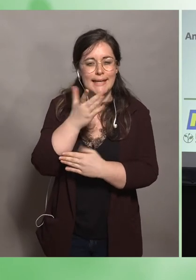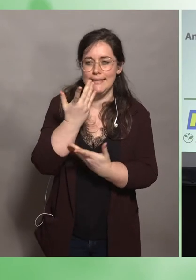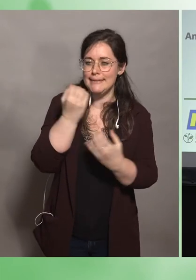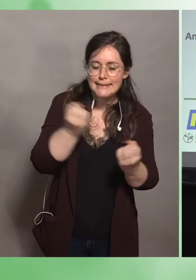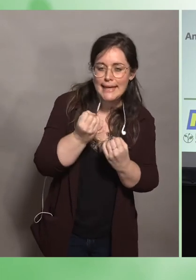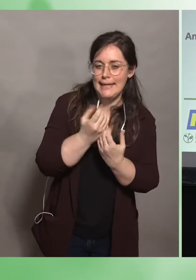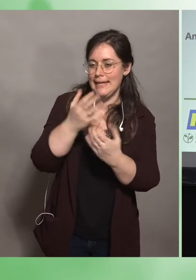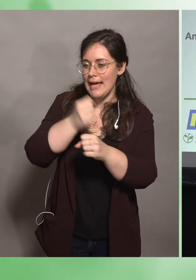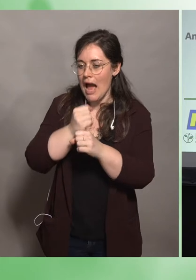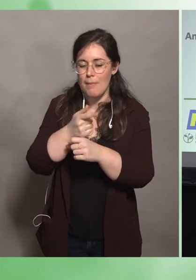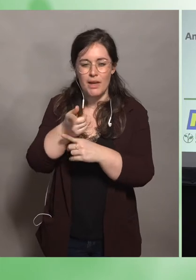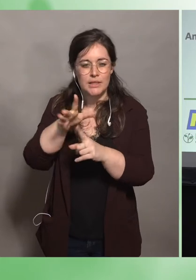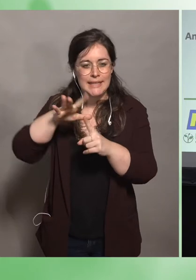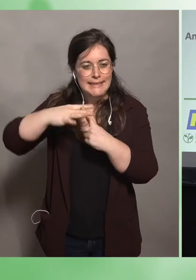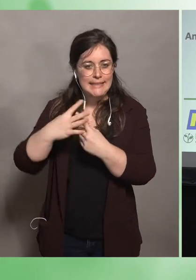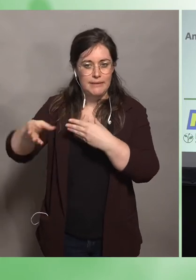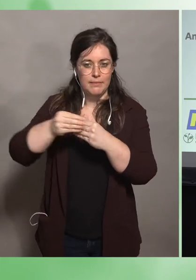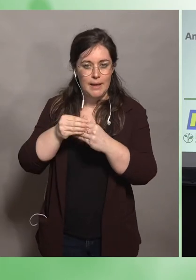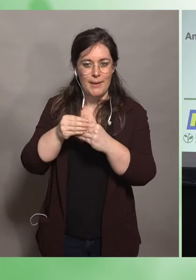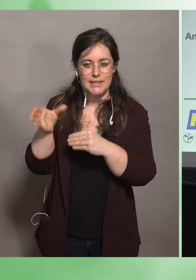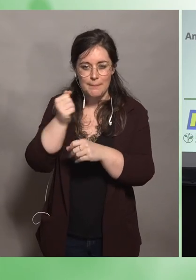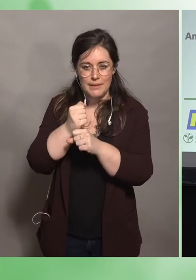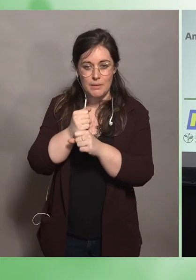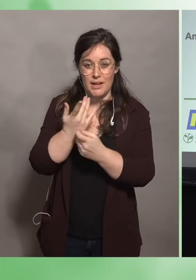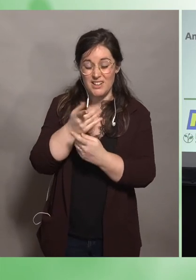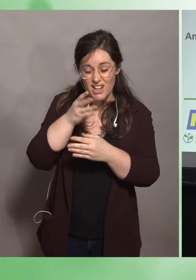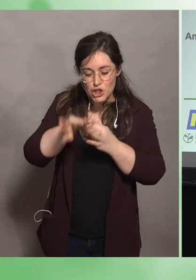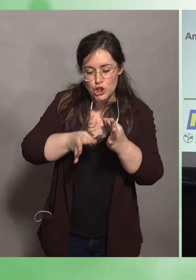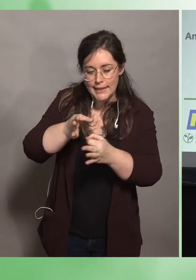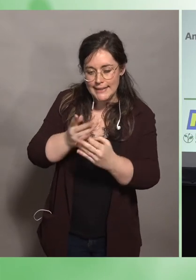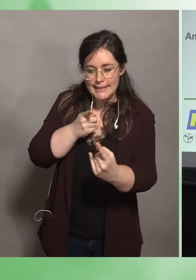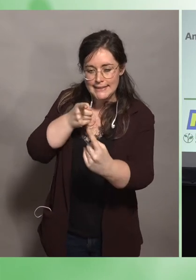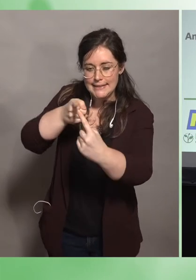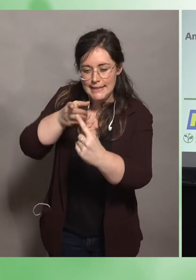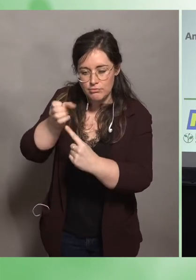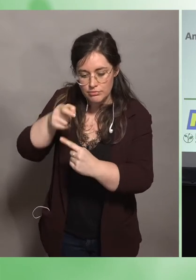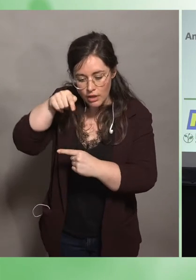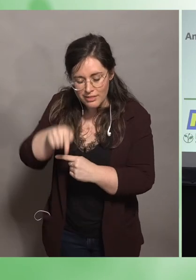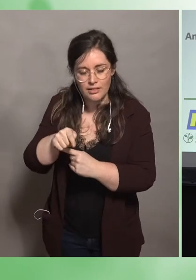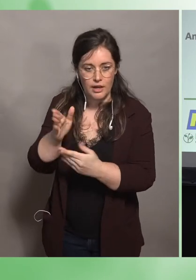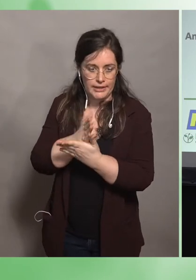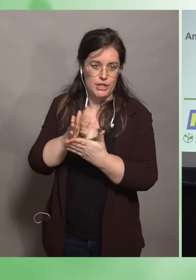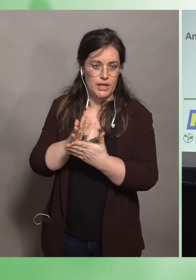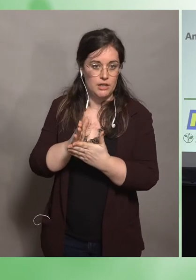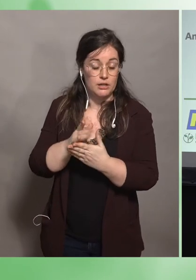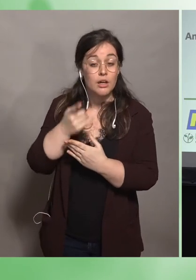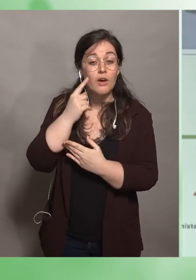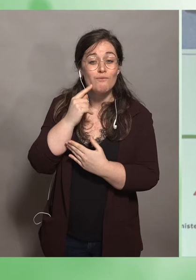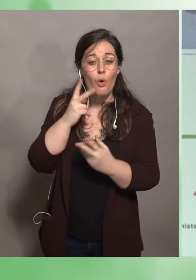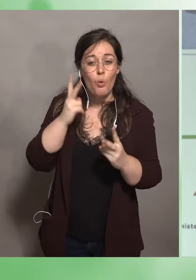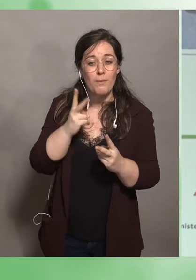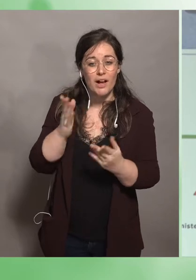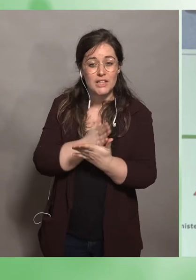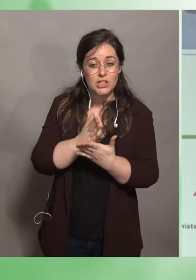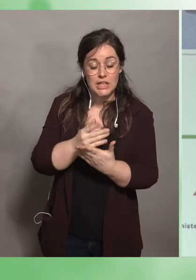Arbeit, mit ihren Teams, mit ihren Mitarbeiterinnen und Mitarbeitern an der Strategie am Ziel festzuhalten und dran zu bleiben. Und warum können sie diese Entscheidungen treffen?